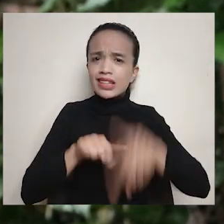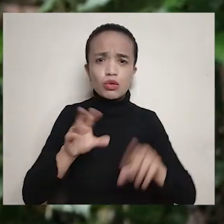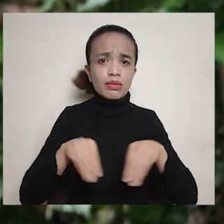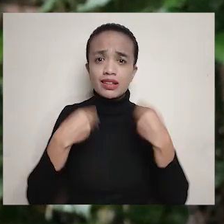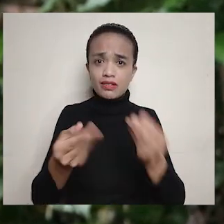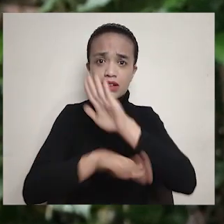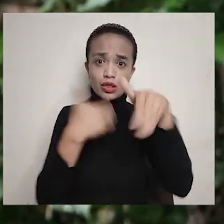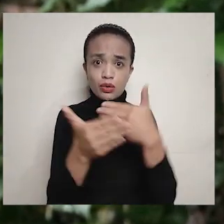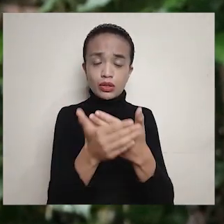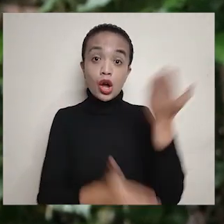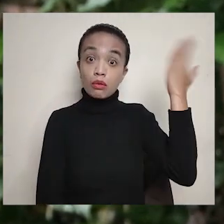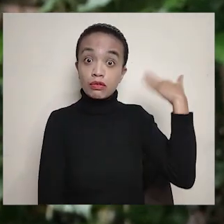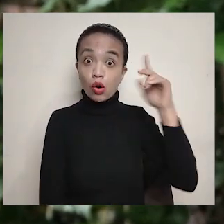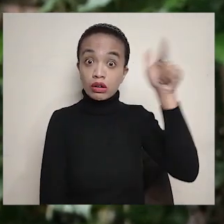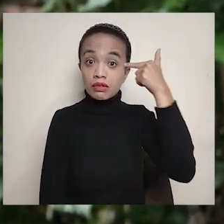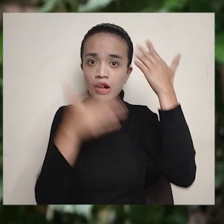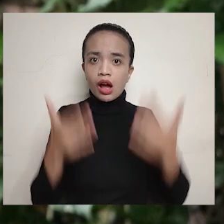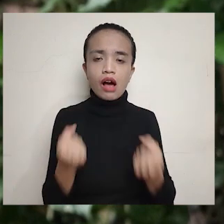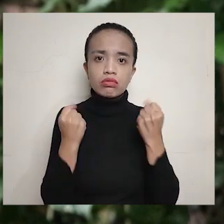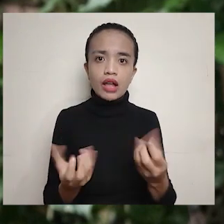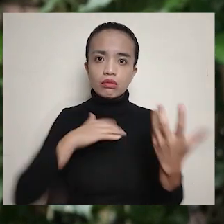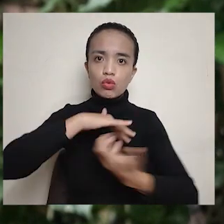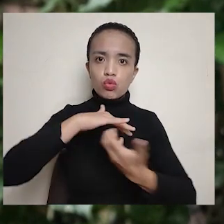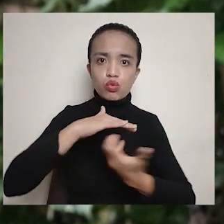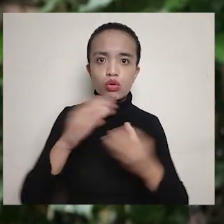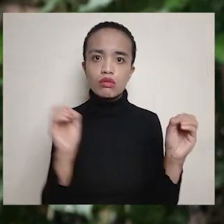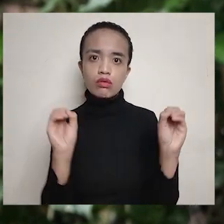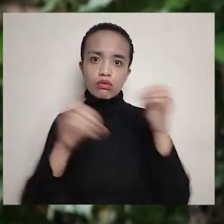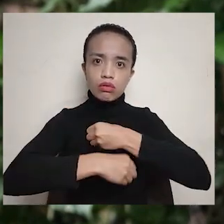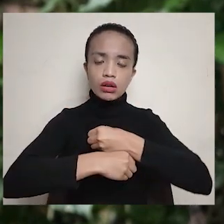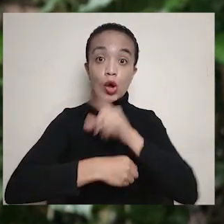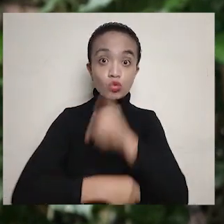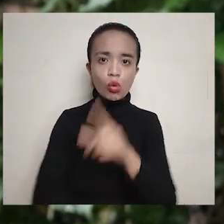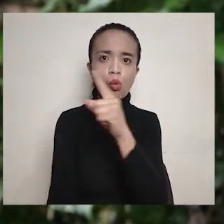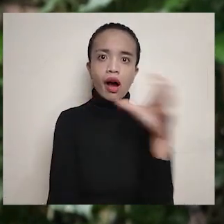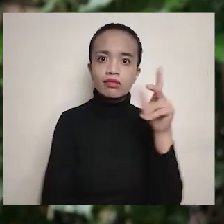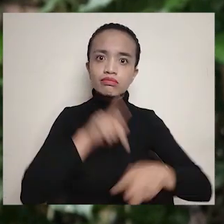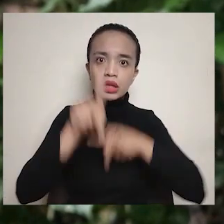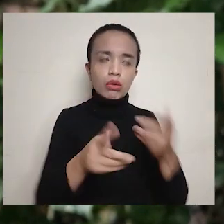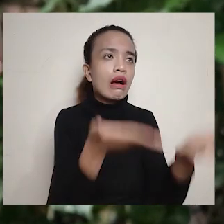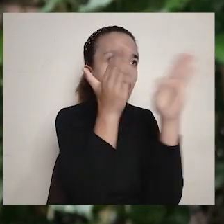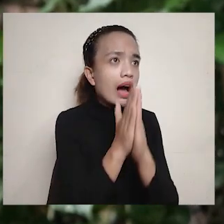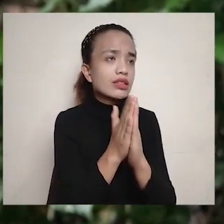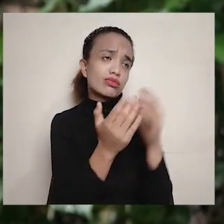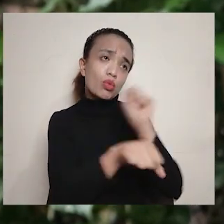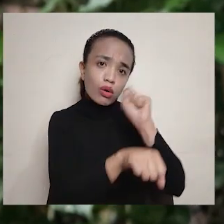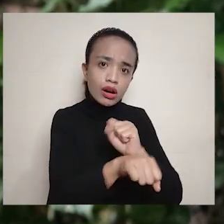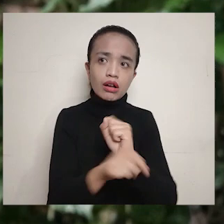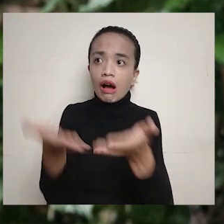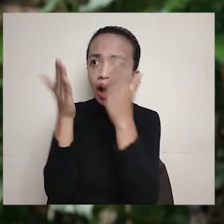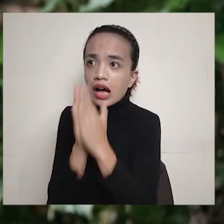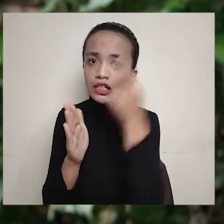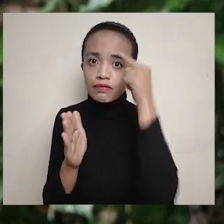nung governor ako, no, daming mga kliyente sa opisina, no? Hundreds. Humihingi ng trabaho, humihingi ng